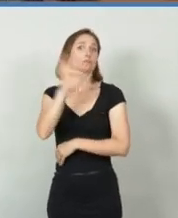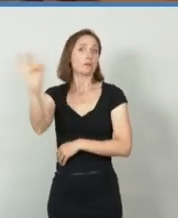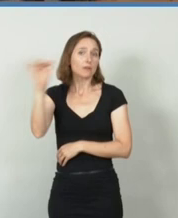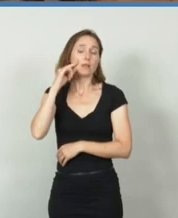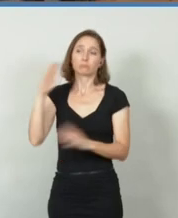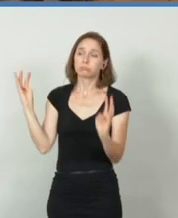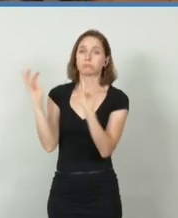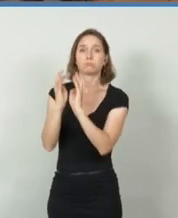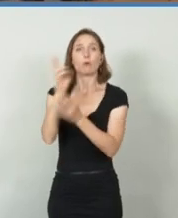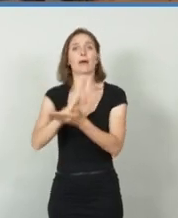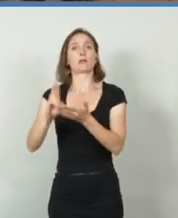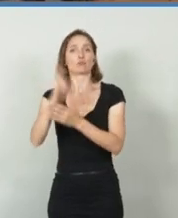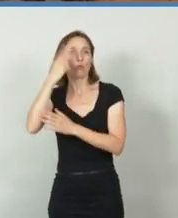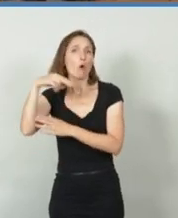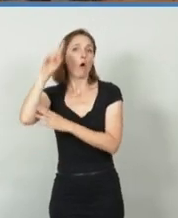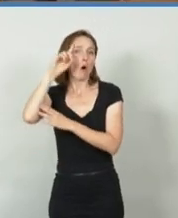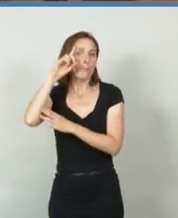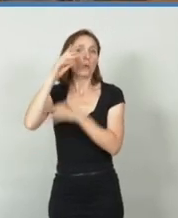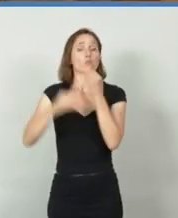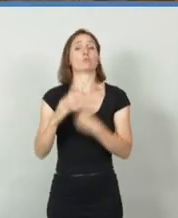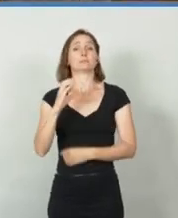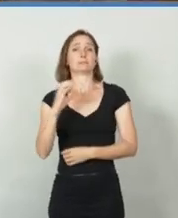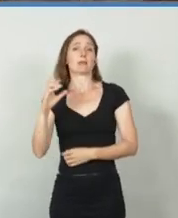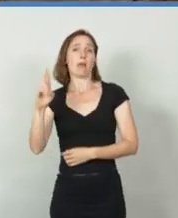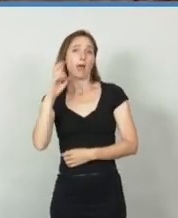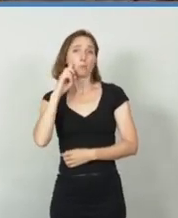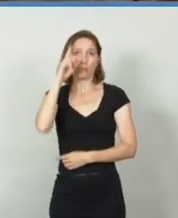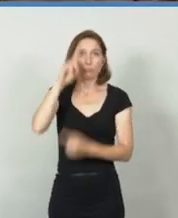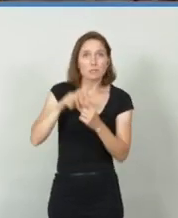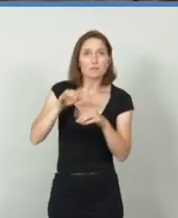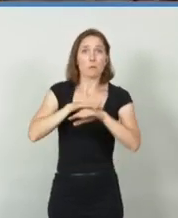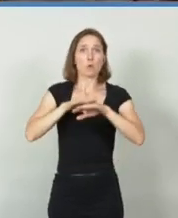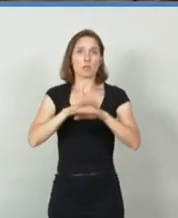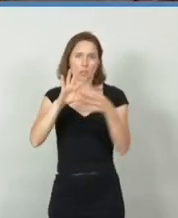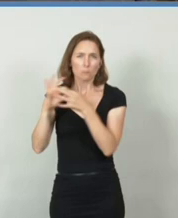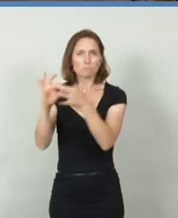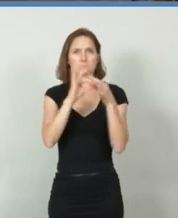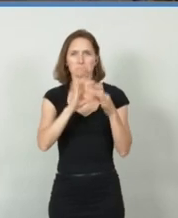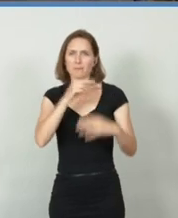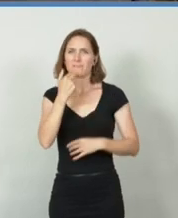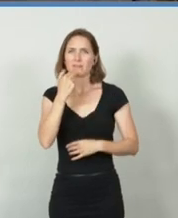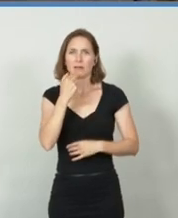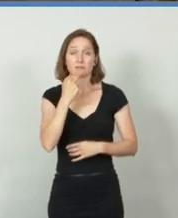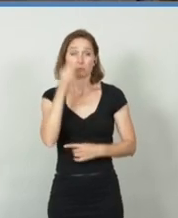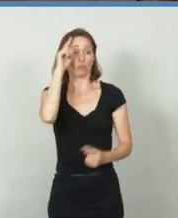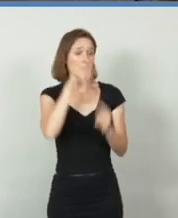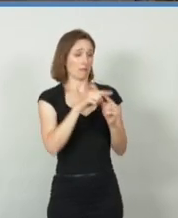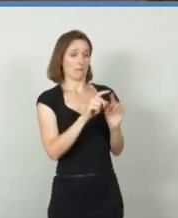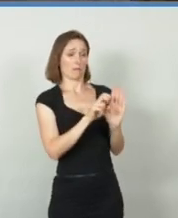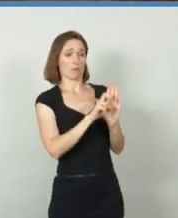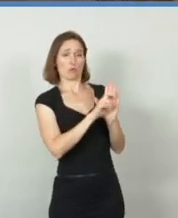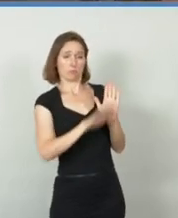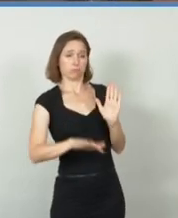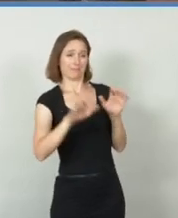le CCR est également pour développer une politique de coopération efficace dans l'intérêt du territoire grenoblois comme dans celui des territoires